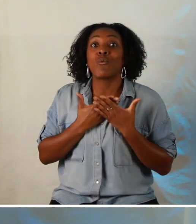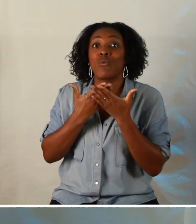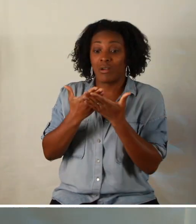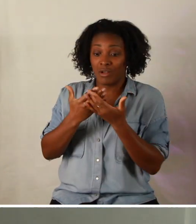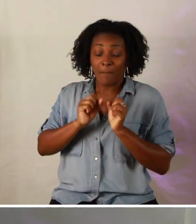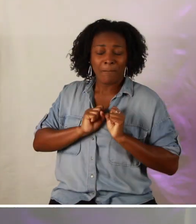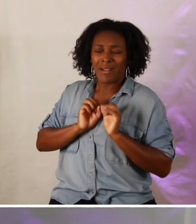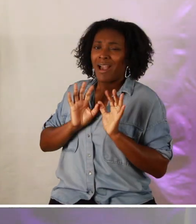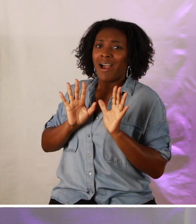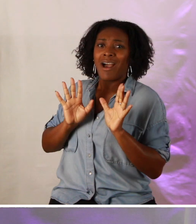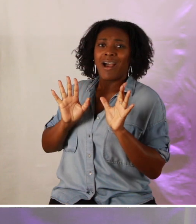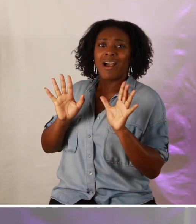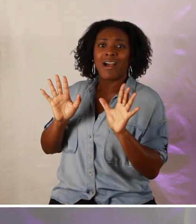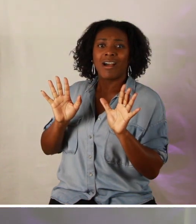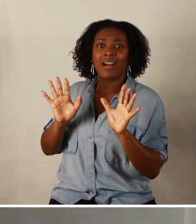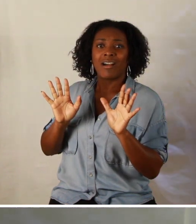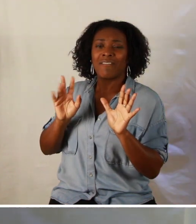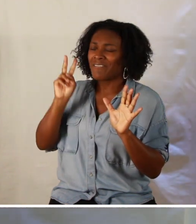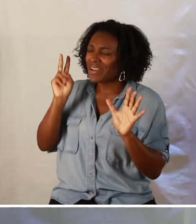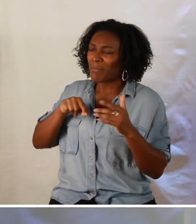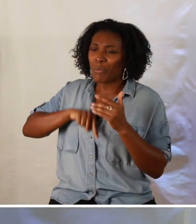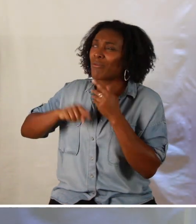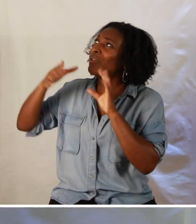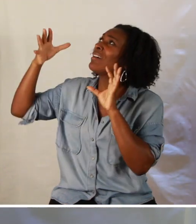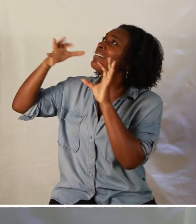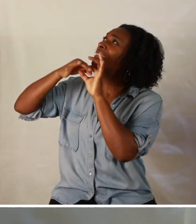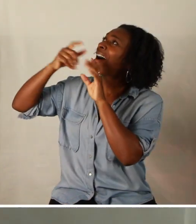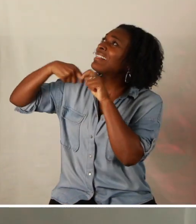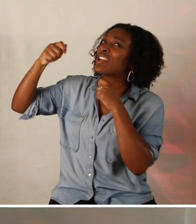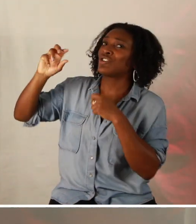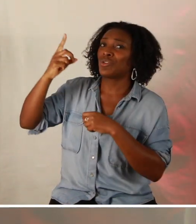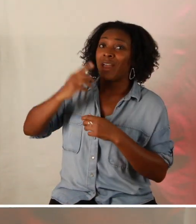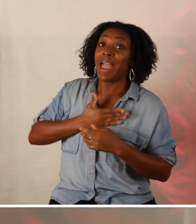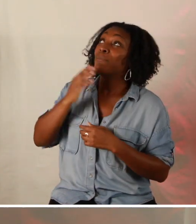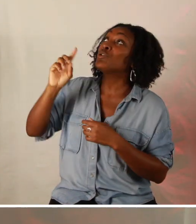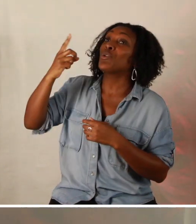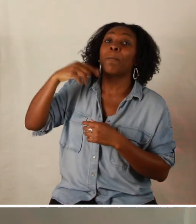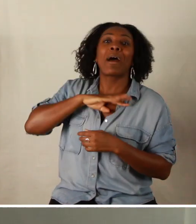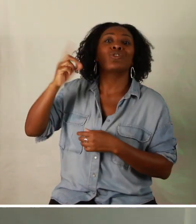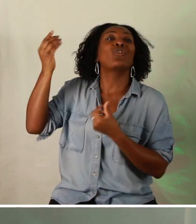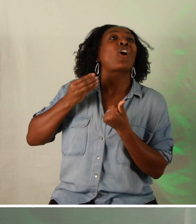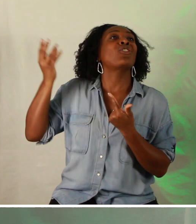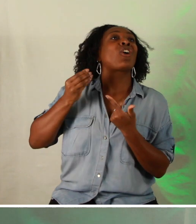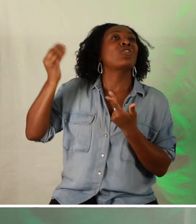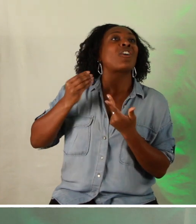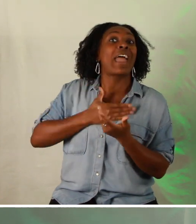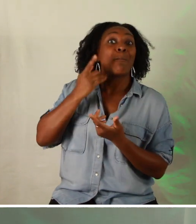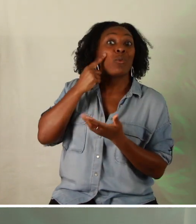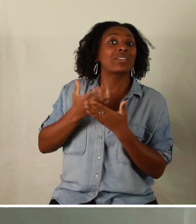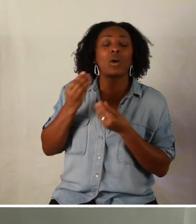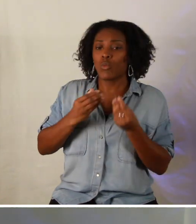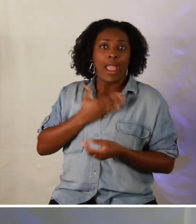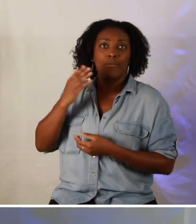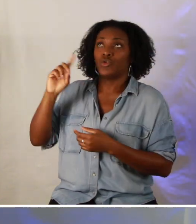lumière. C'est-à-dire l'attachement réel et profond pour Dieu. Est-ce qu'il aime Dieu pour ce que Dieu lui donne, ou est-ce qu'il aime Dieu parce qu'il est